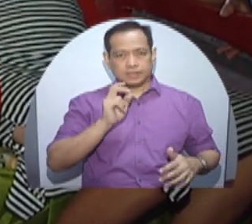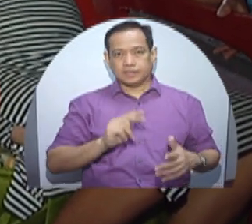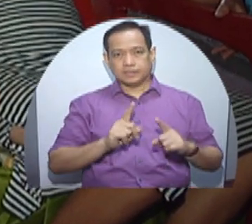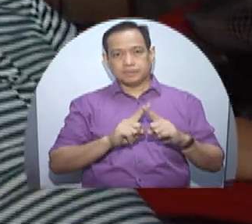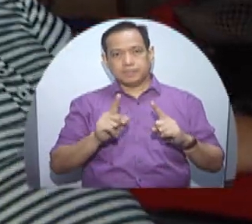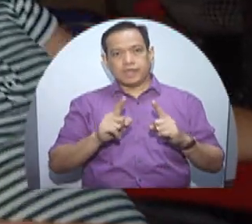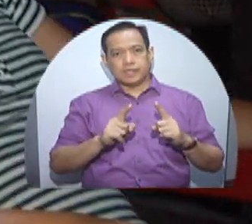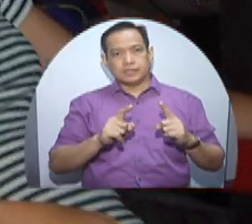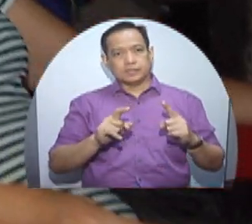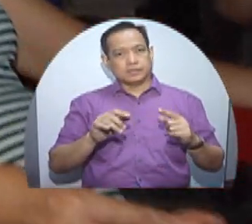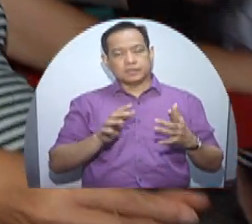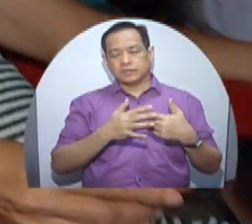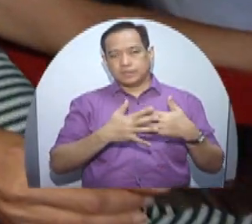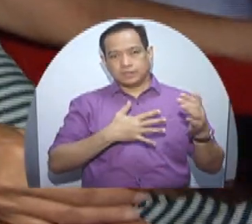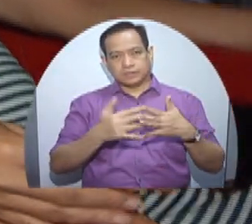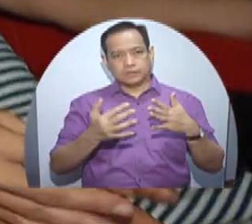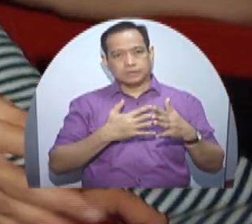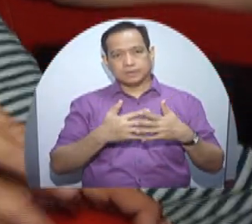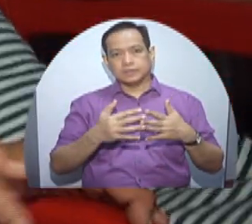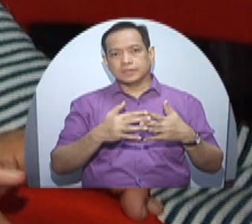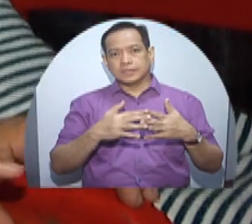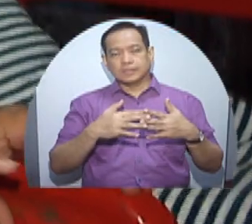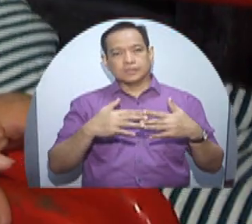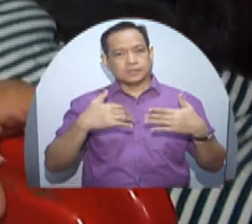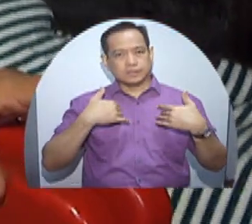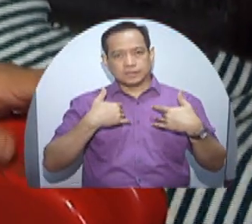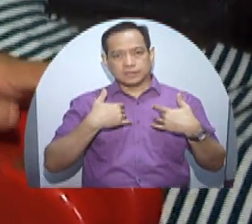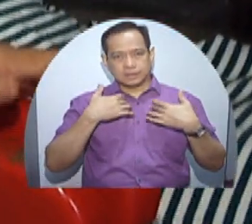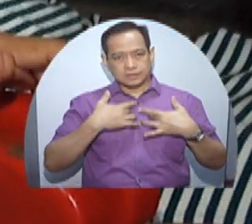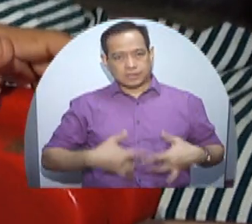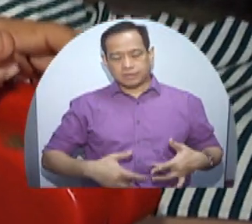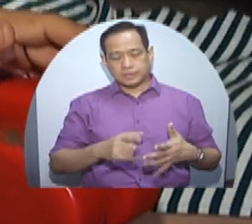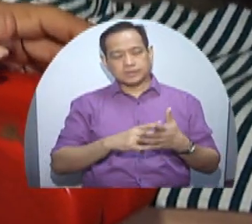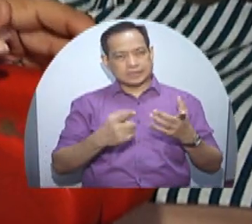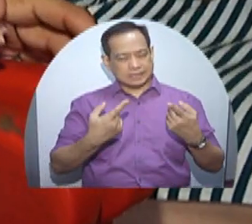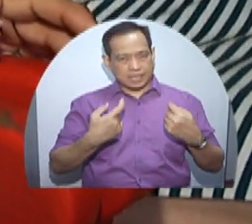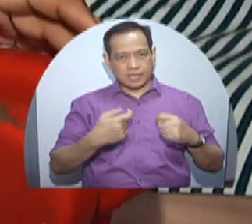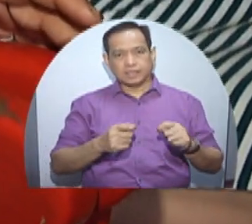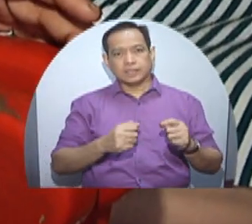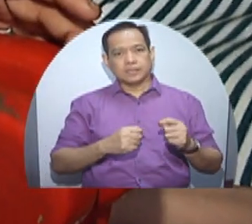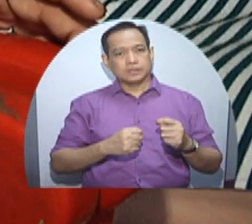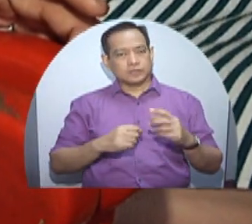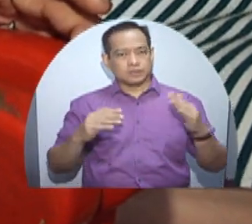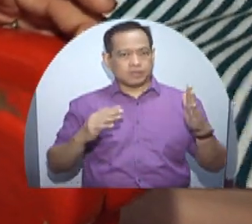gastusin. Bagamat pinanghihinaan ang loob, pilit niyang nilalabanan ang kanyang